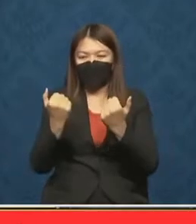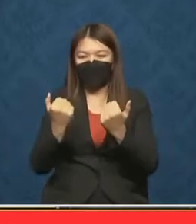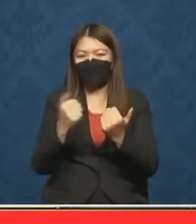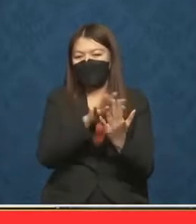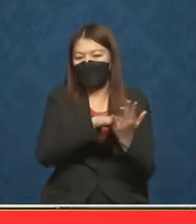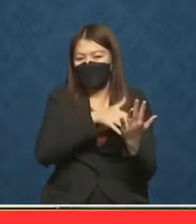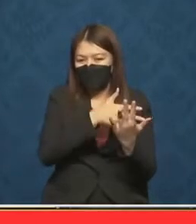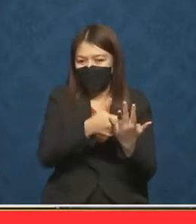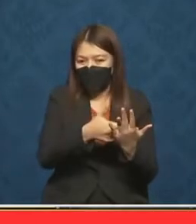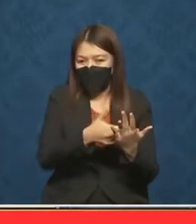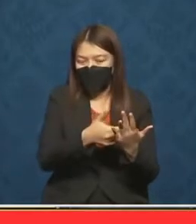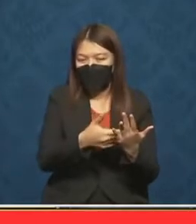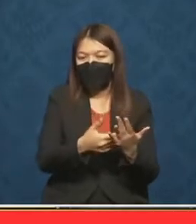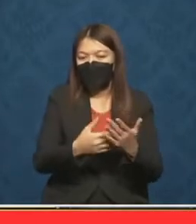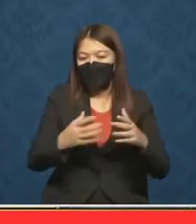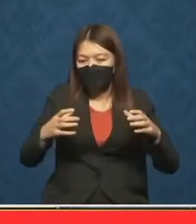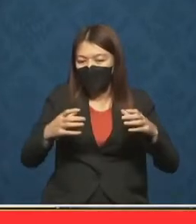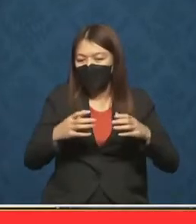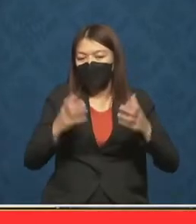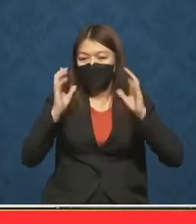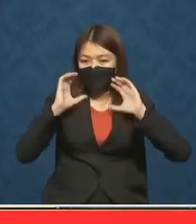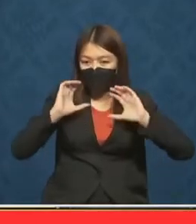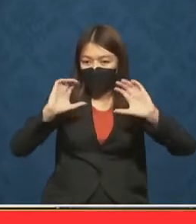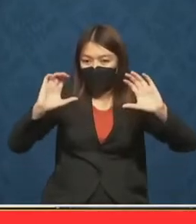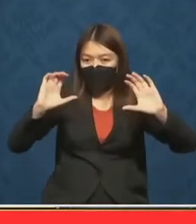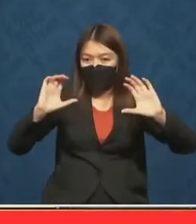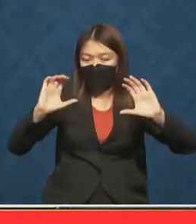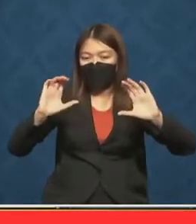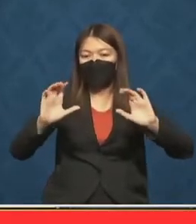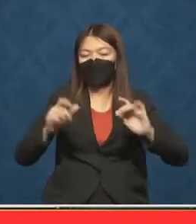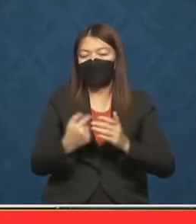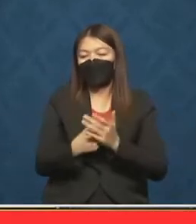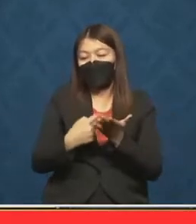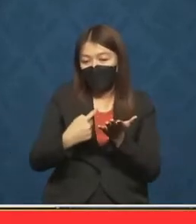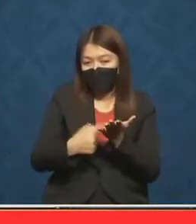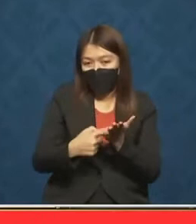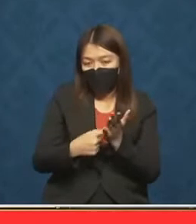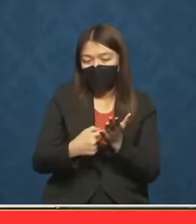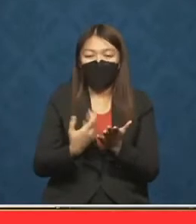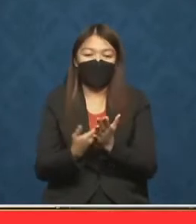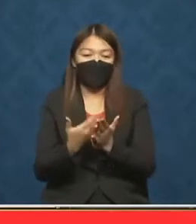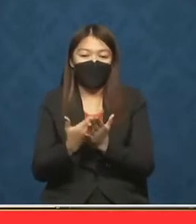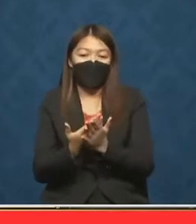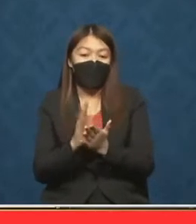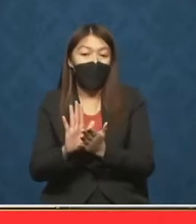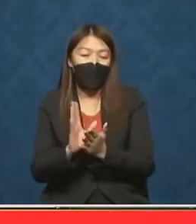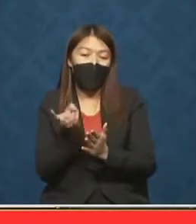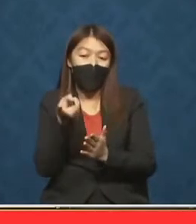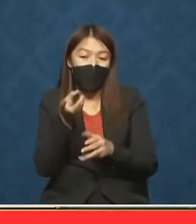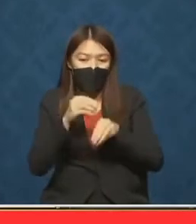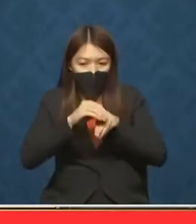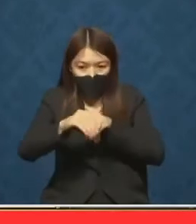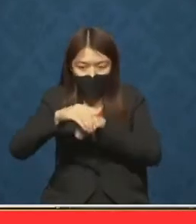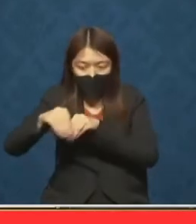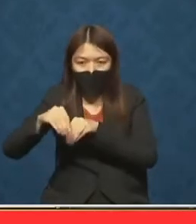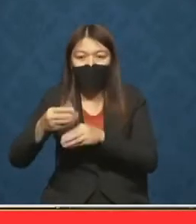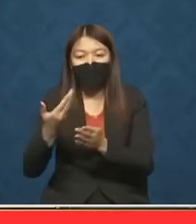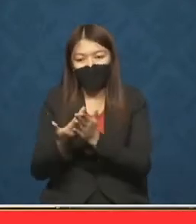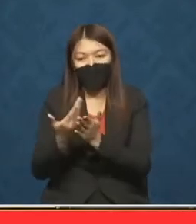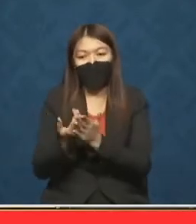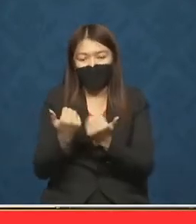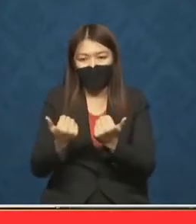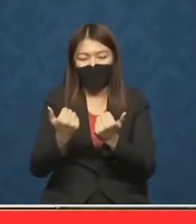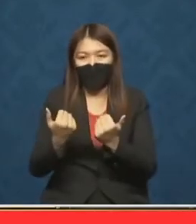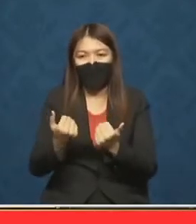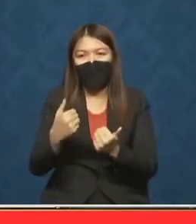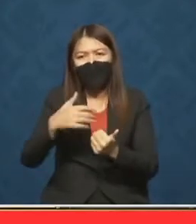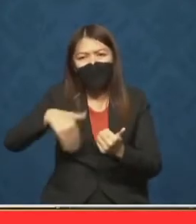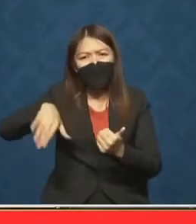ล